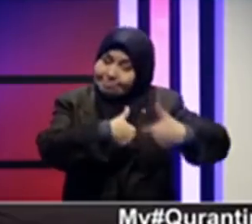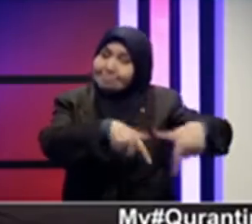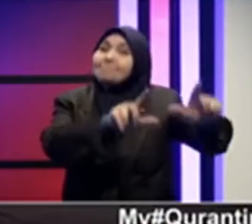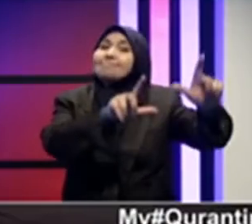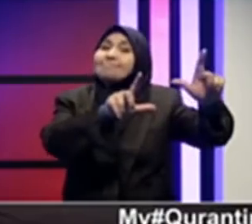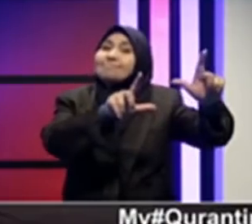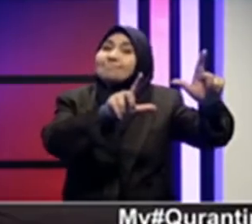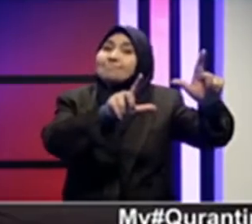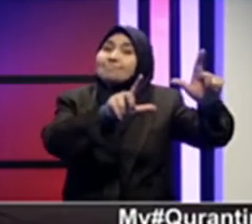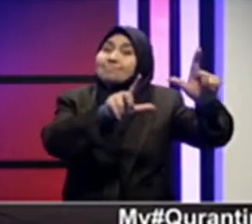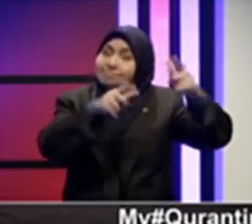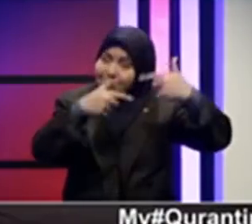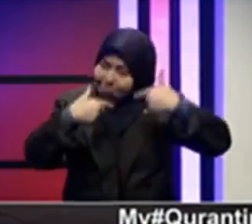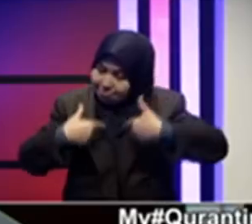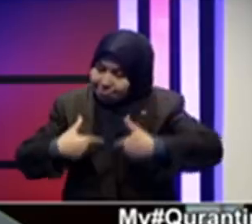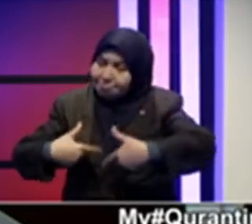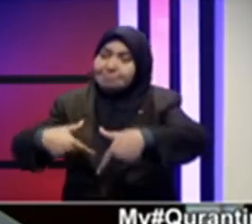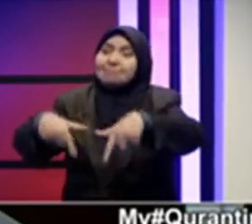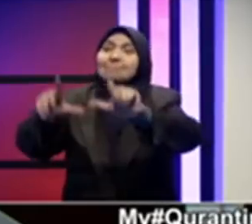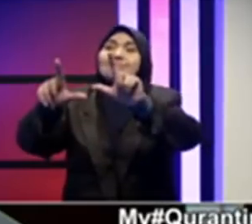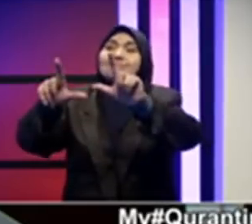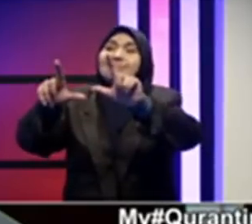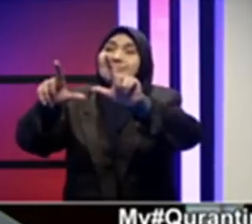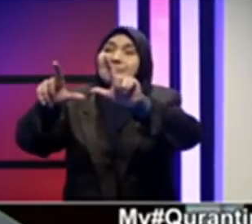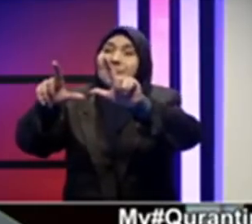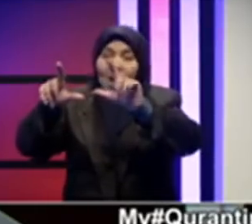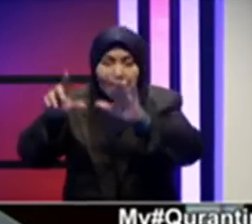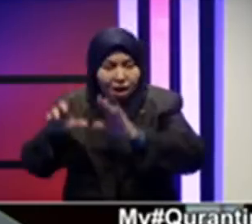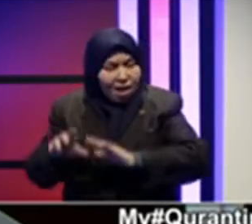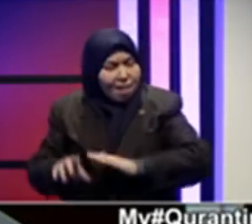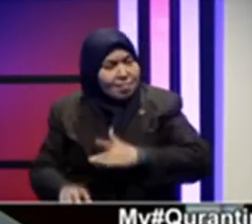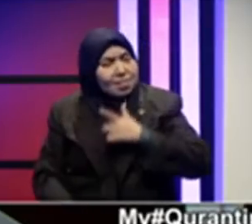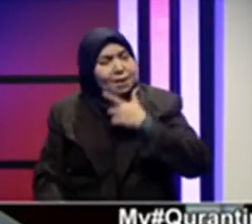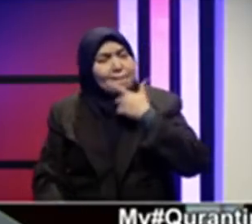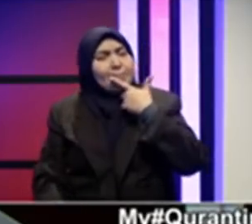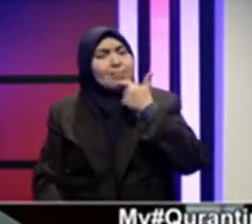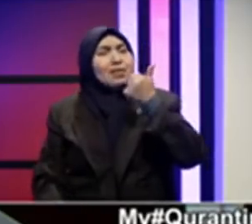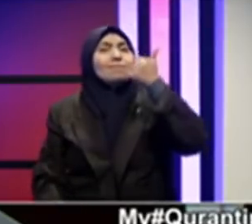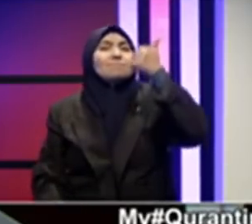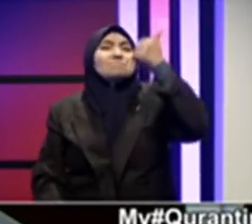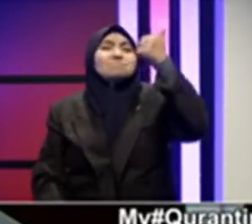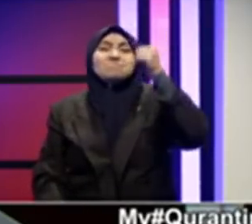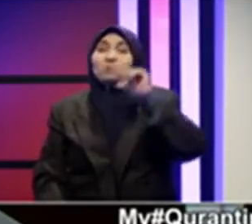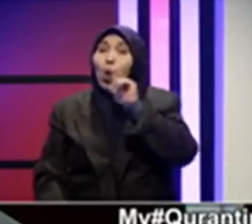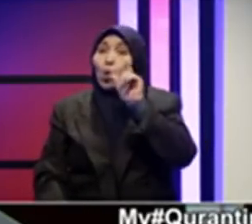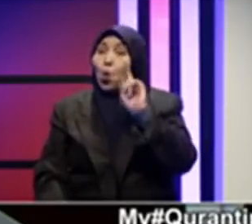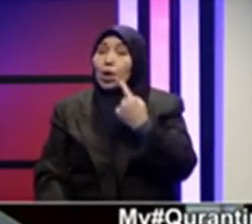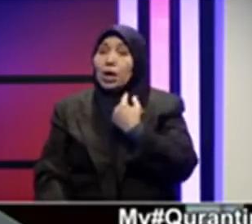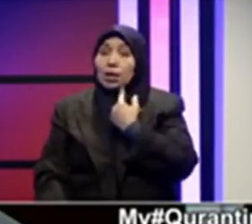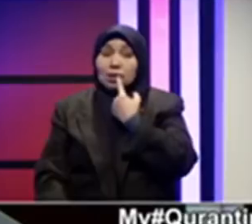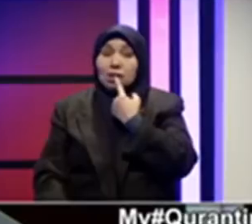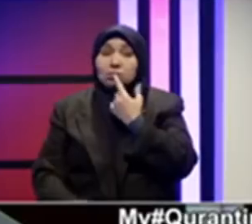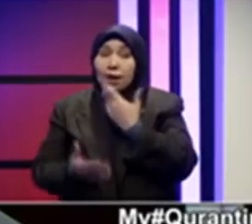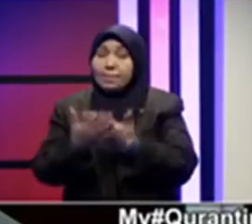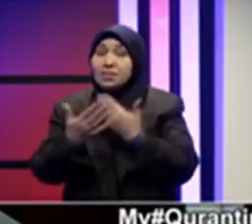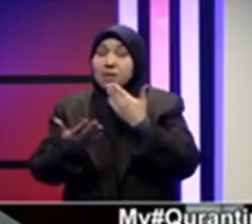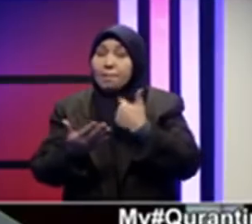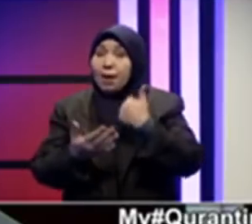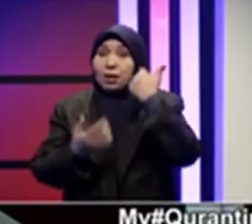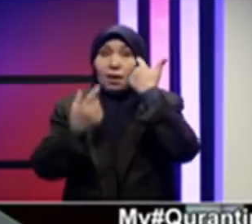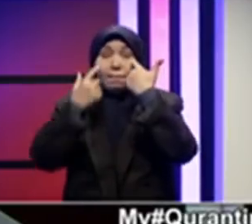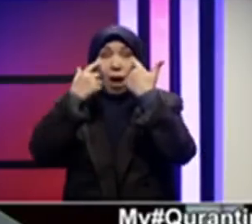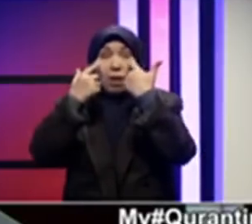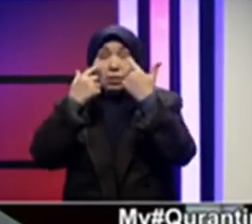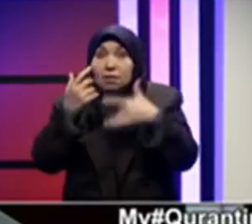dan wataladul ayun, iaitu lazatnya itu adalah bukan sekadar di lidah tetapi sampai di mata, Ustaz.